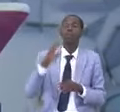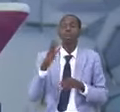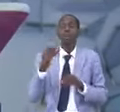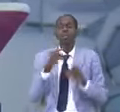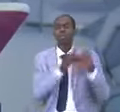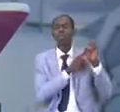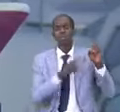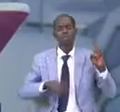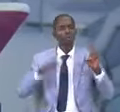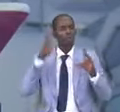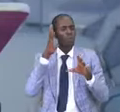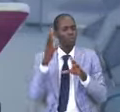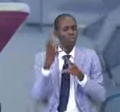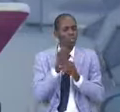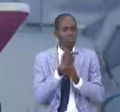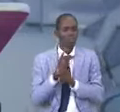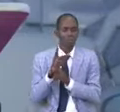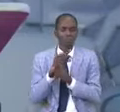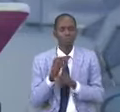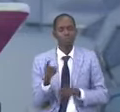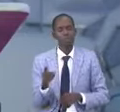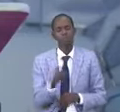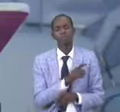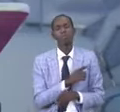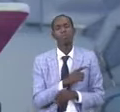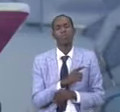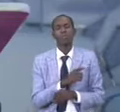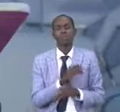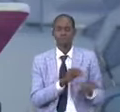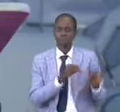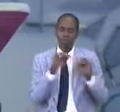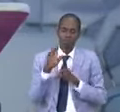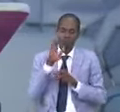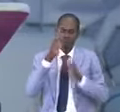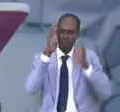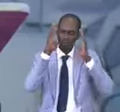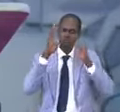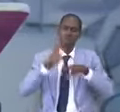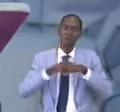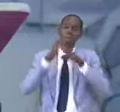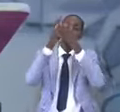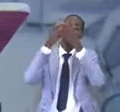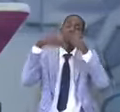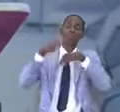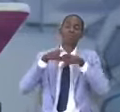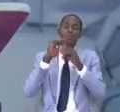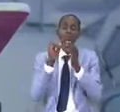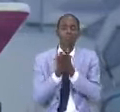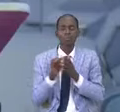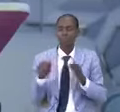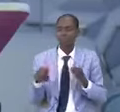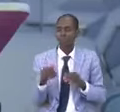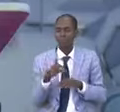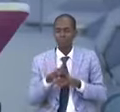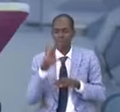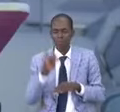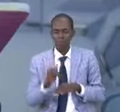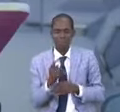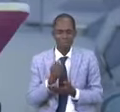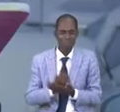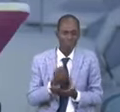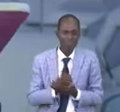toi fixe ton attention sur Dieu pour que les trésors s'intéressent pour que les épreuves